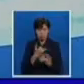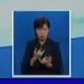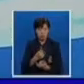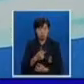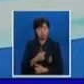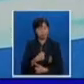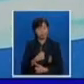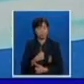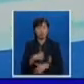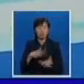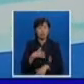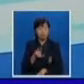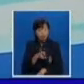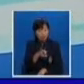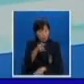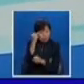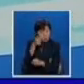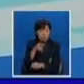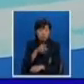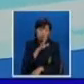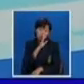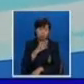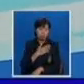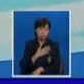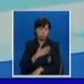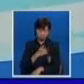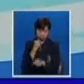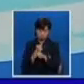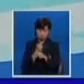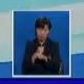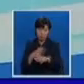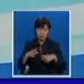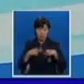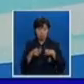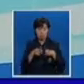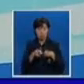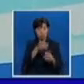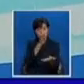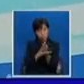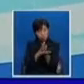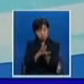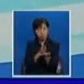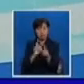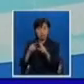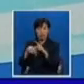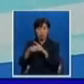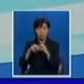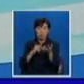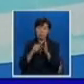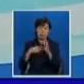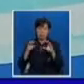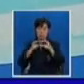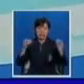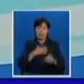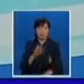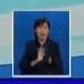เดินบอกว่าคุณเรียกร้องอย่างนี้ถ้าผมทำแล้วหยุดเนี่ยเพราะผมไม่ต้องการให้มันเป็นบรรทัดฐานของสังคมและ